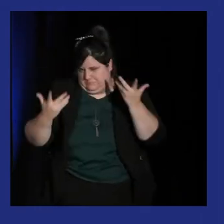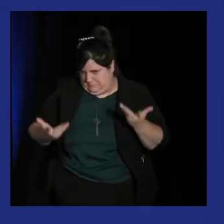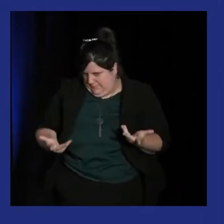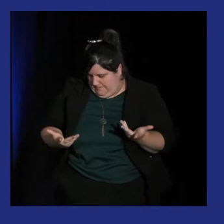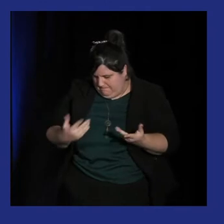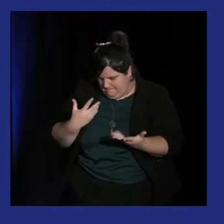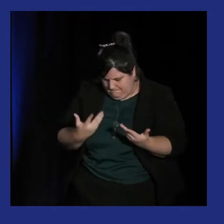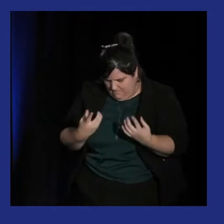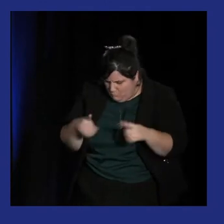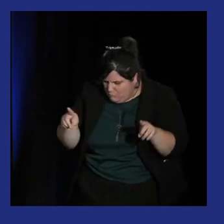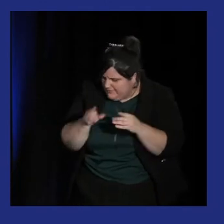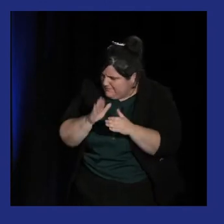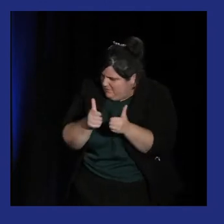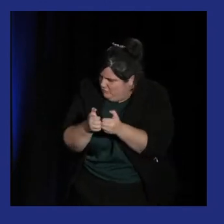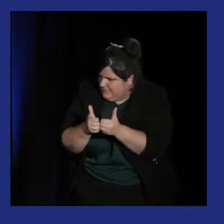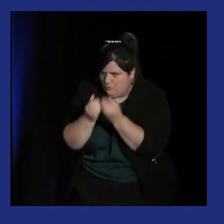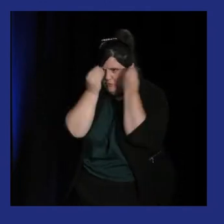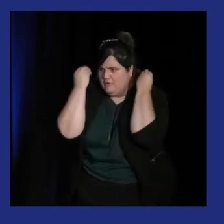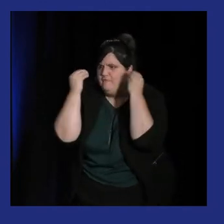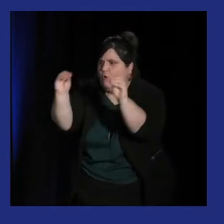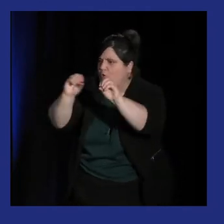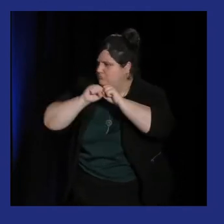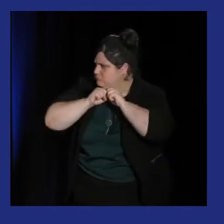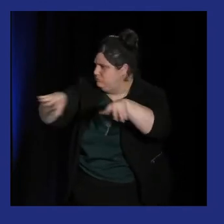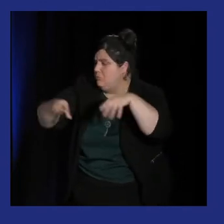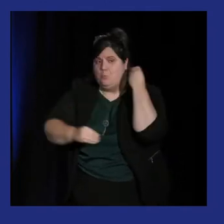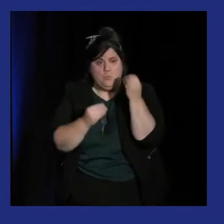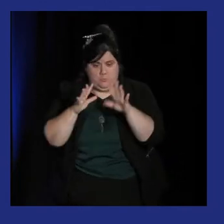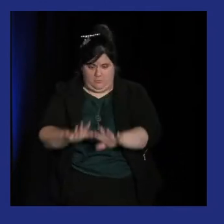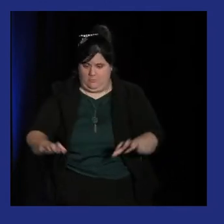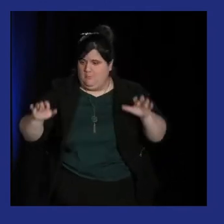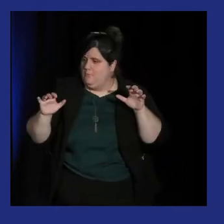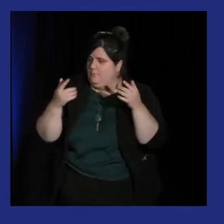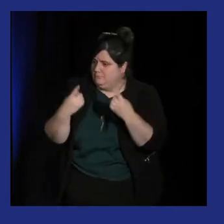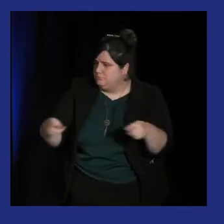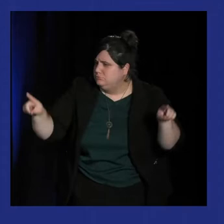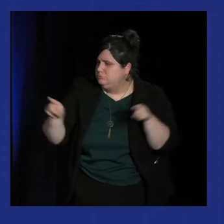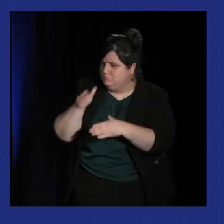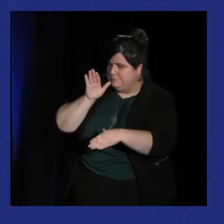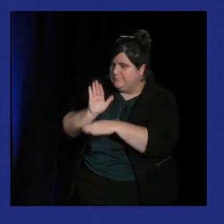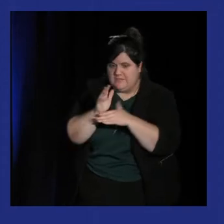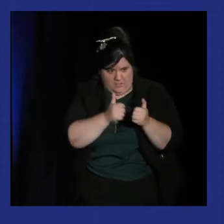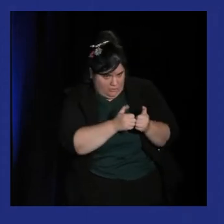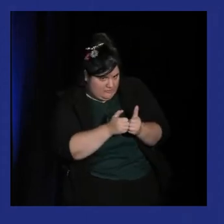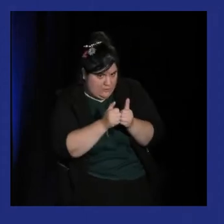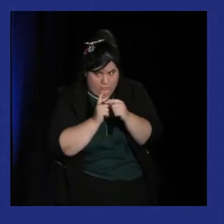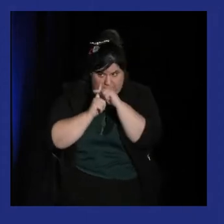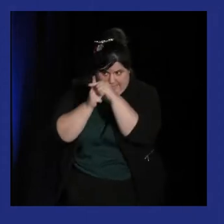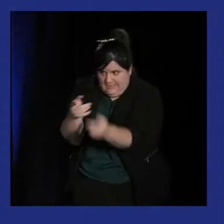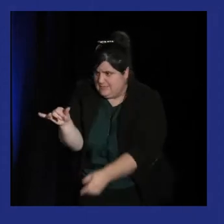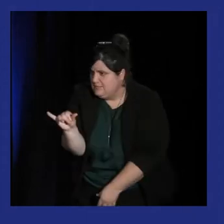quand on quand on édite un album ou quand on organise un concert de jeux vidéo à qui on s'adresse qui est le public